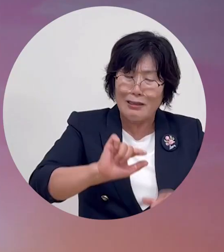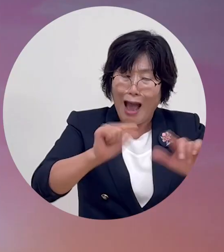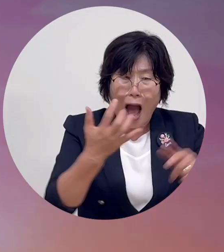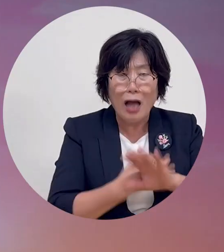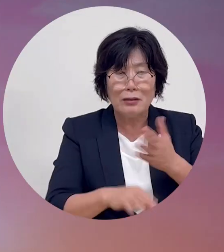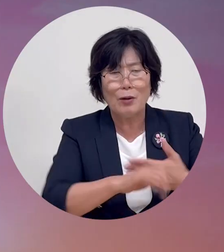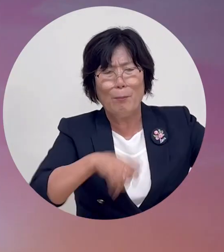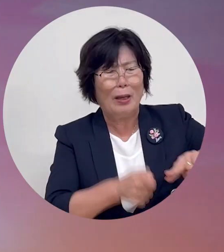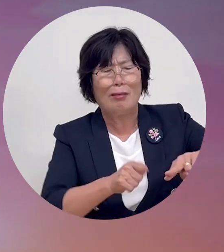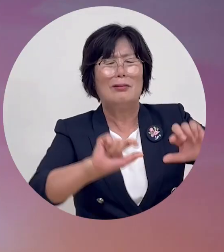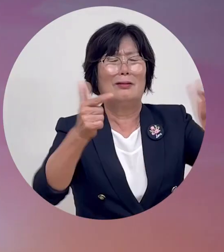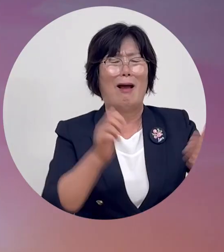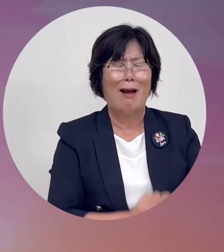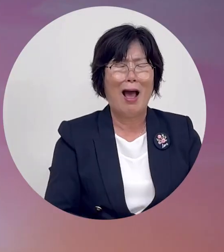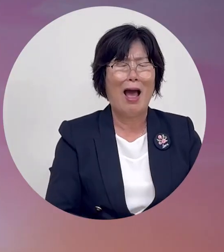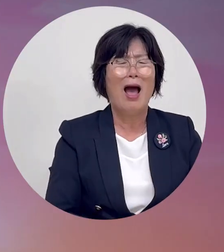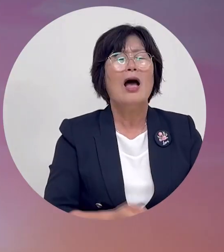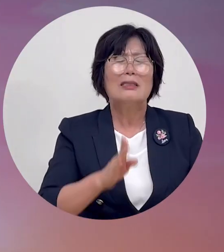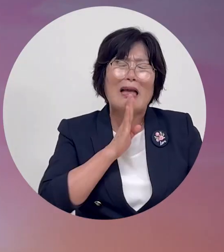정신 차리게 해요.